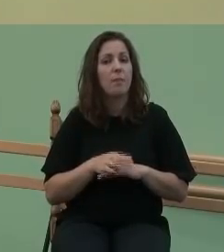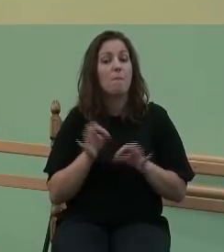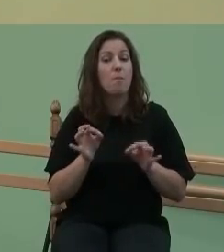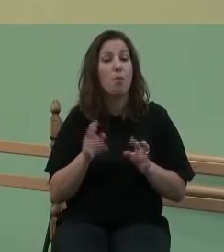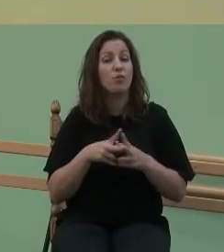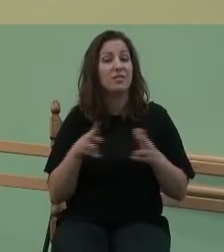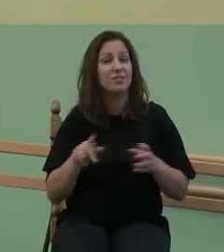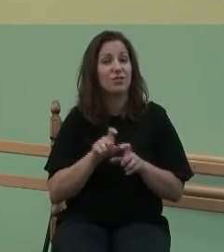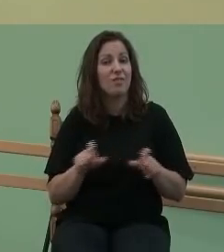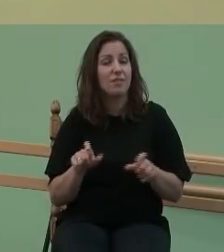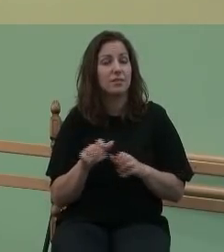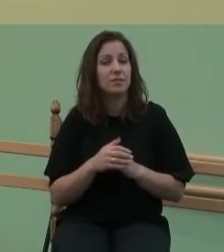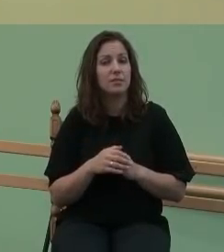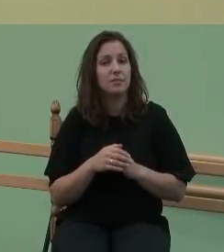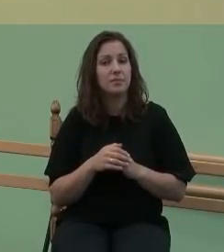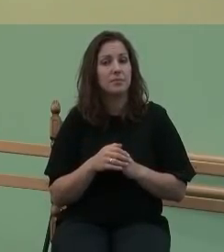współcześnie